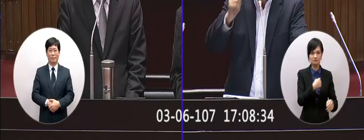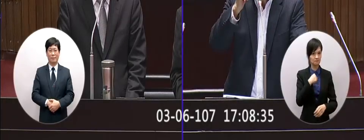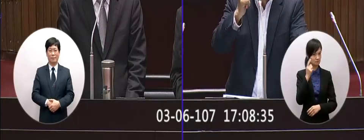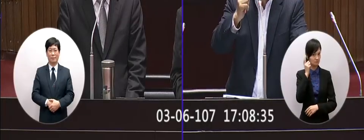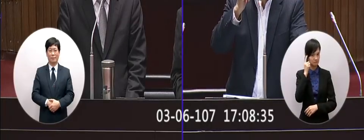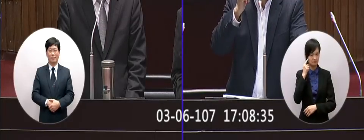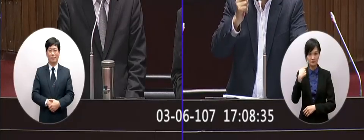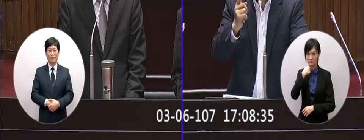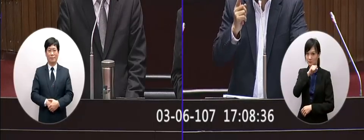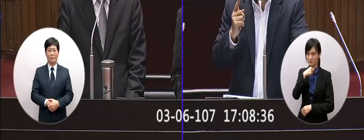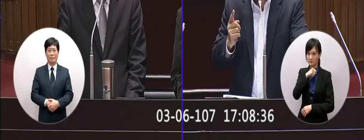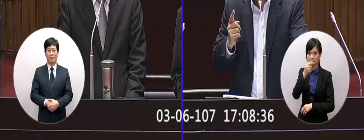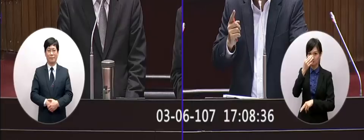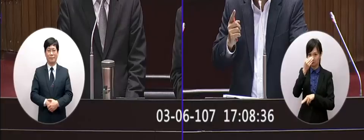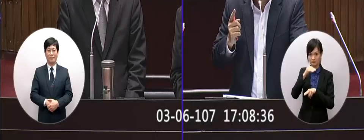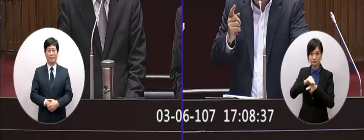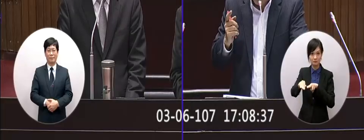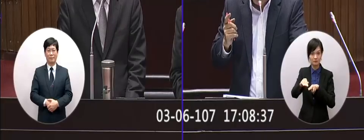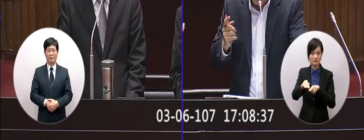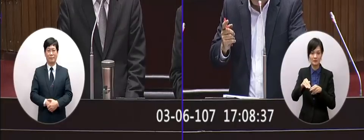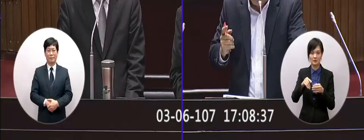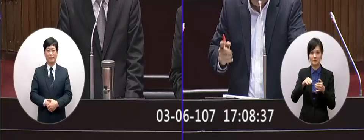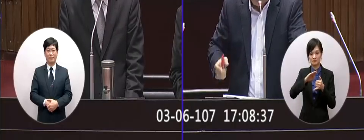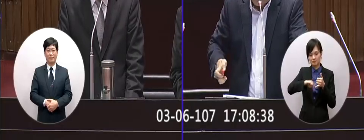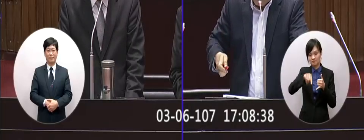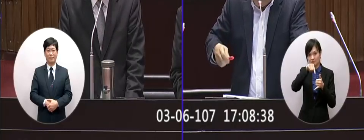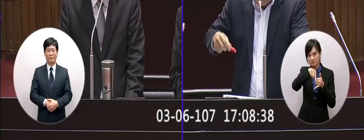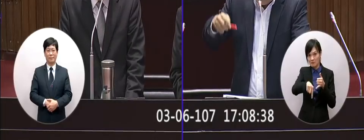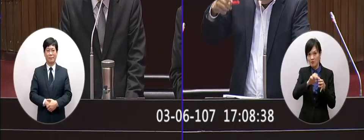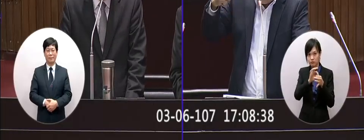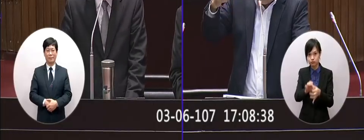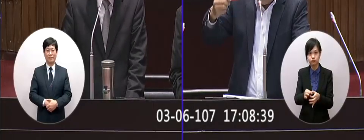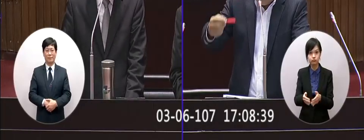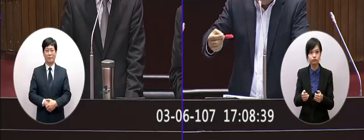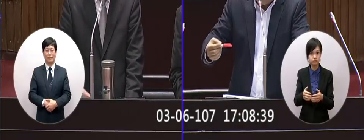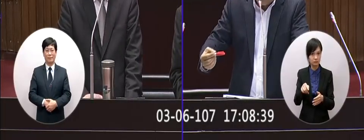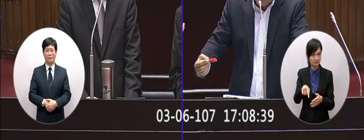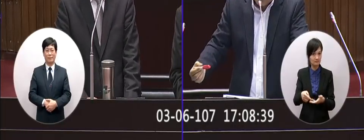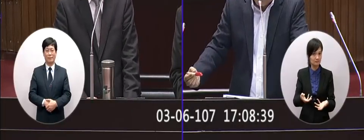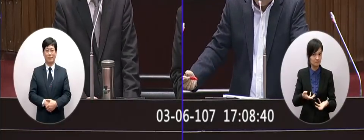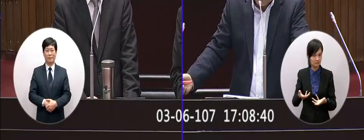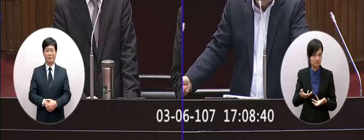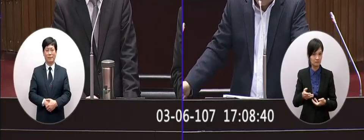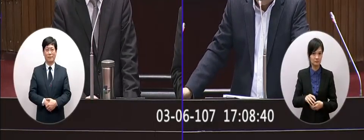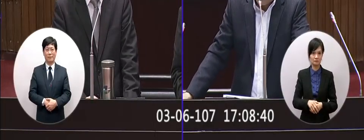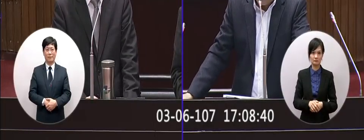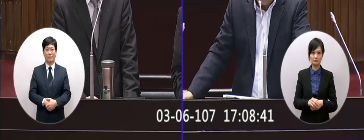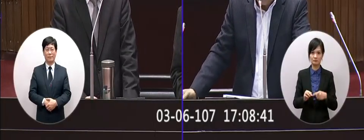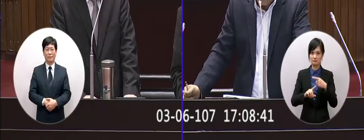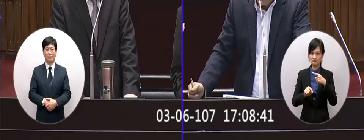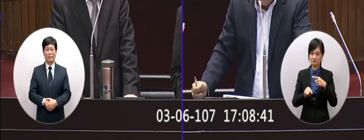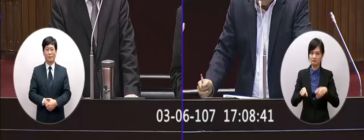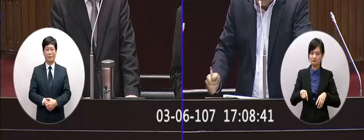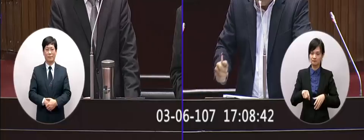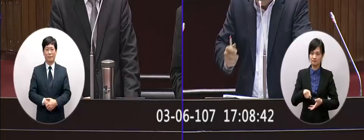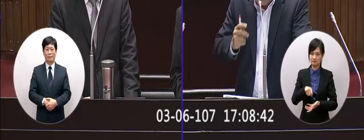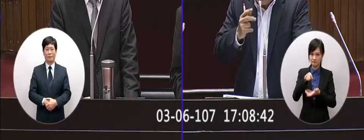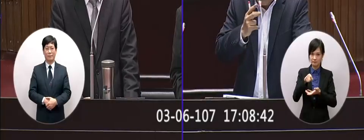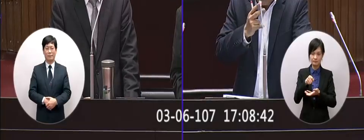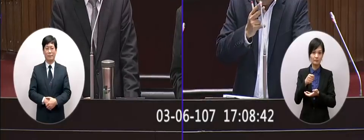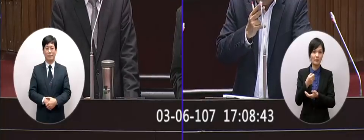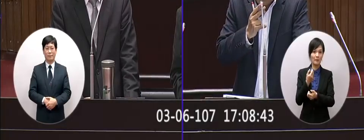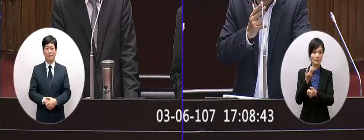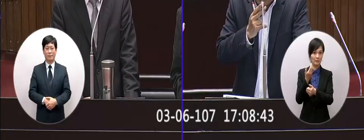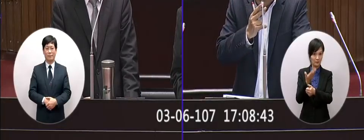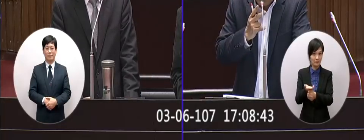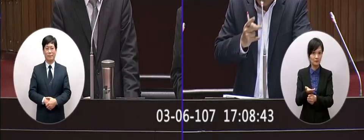告啊，一月份出炉嘛，哦，部长对不对哈？啊，以提报了交通部来做一个审查，在这个